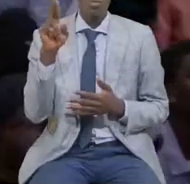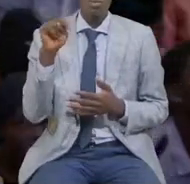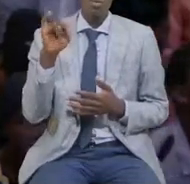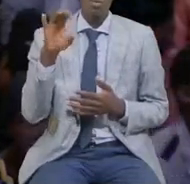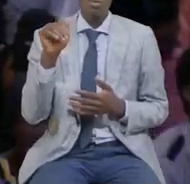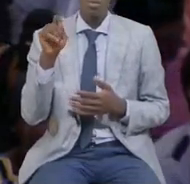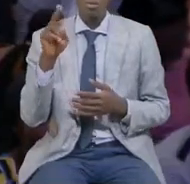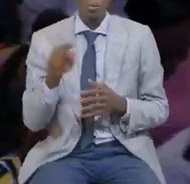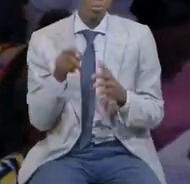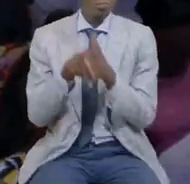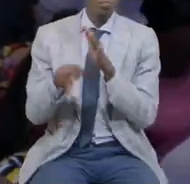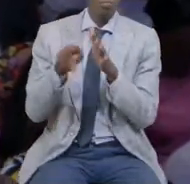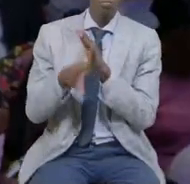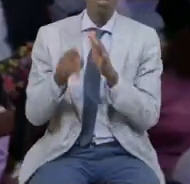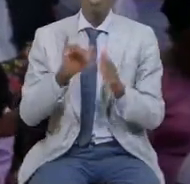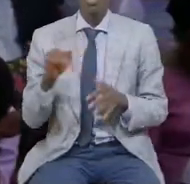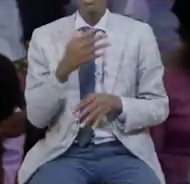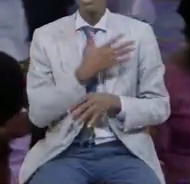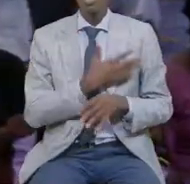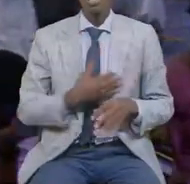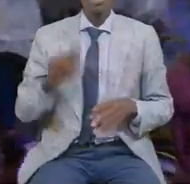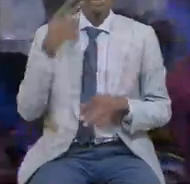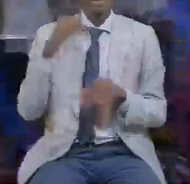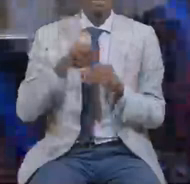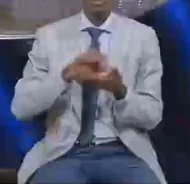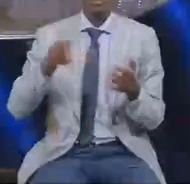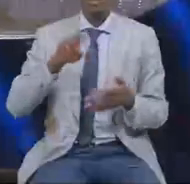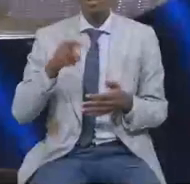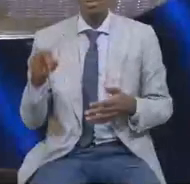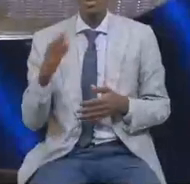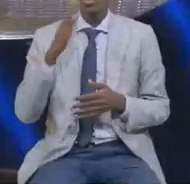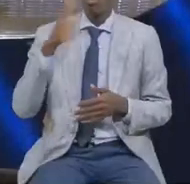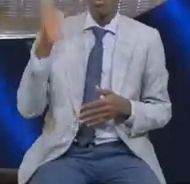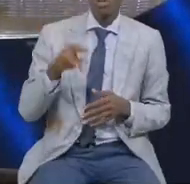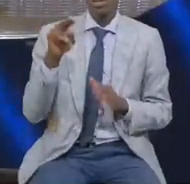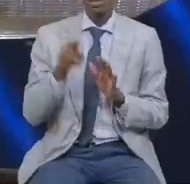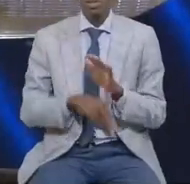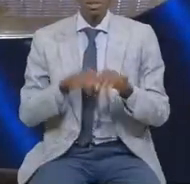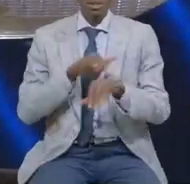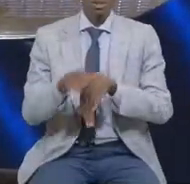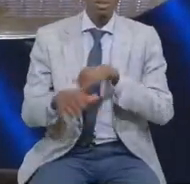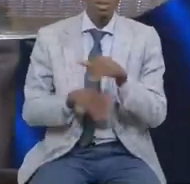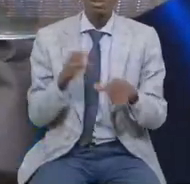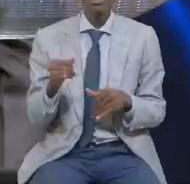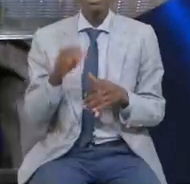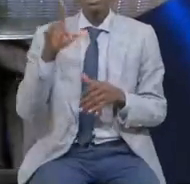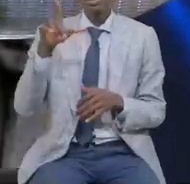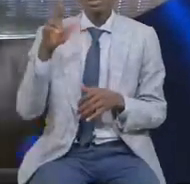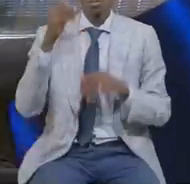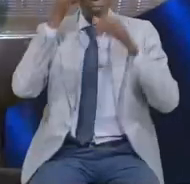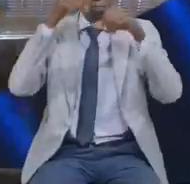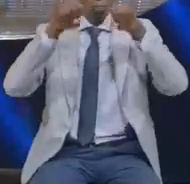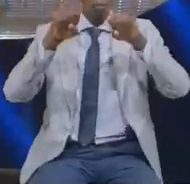verset 22 dit, les vols, les cupidités, les méchancetés, la fraude, le dérèglement,